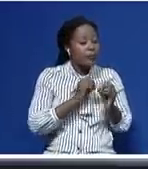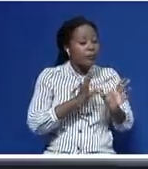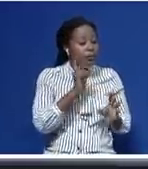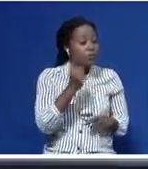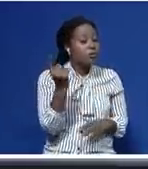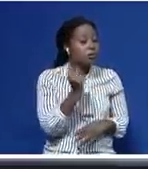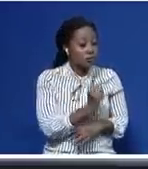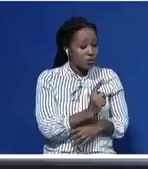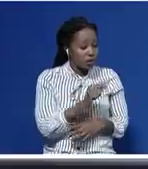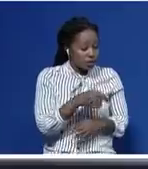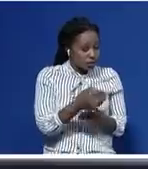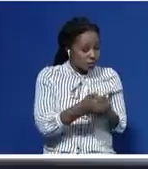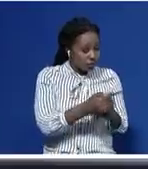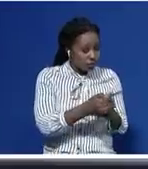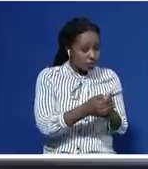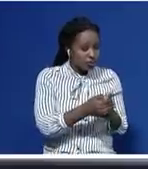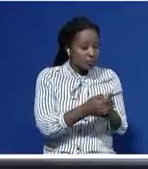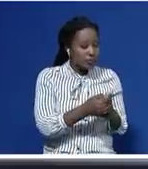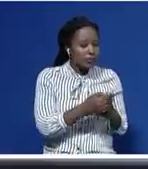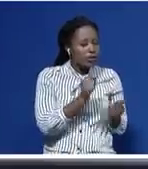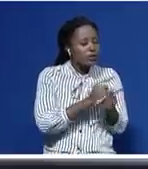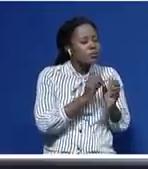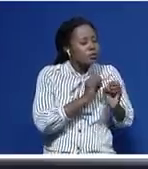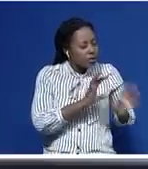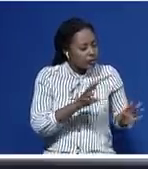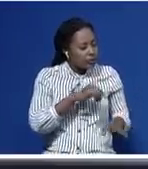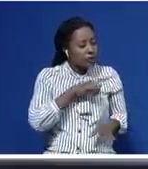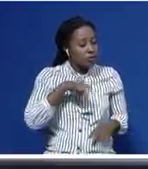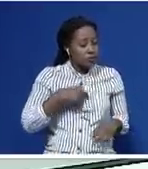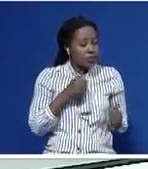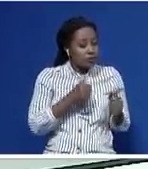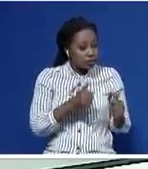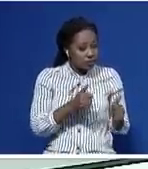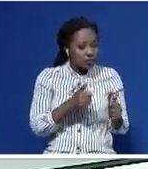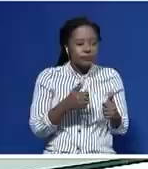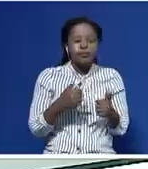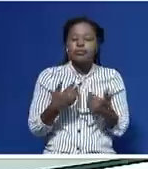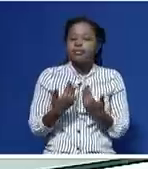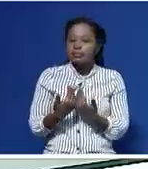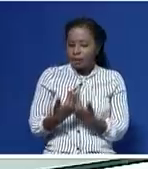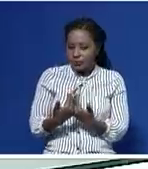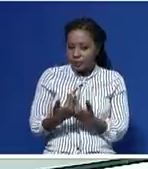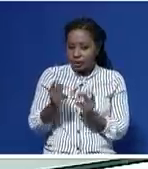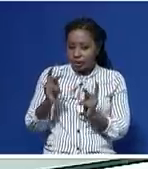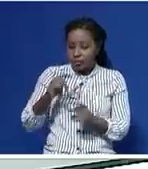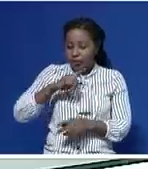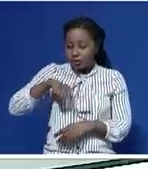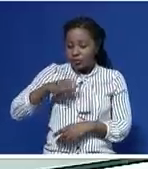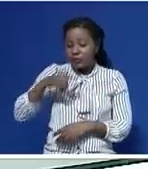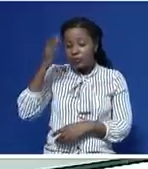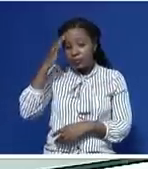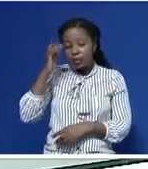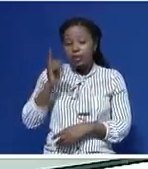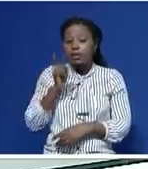zinakuja hivi karibuni. Ndiyo. Kitu kipya ambacho tunakitarajia. Ya kama ambavyo tunafahamika kwamba